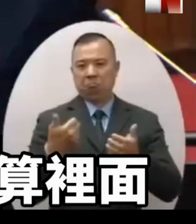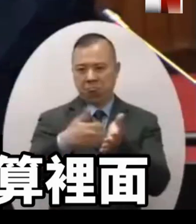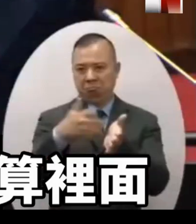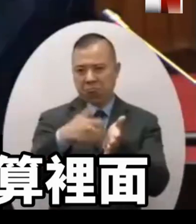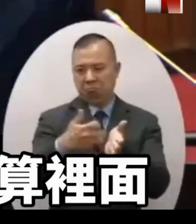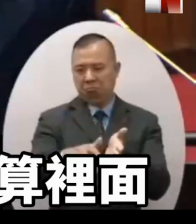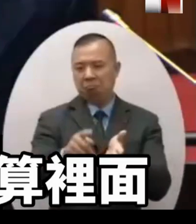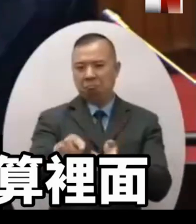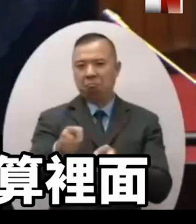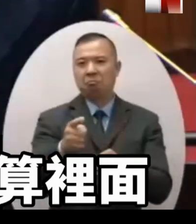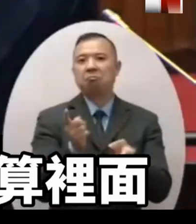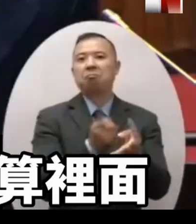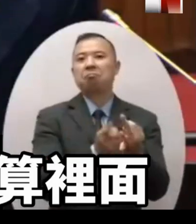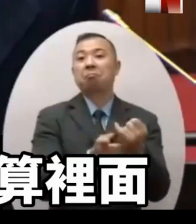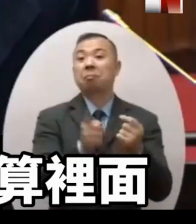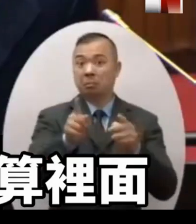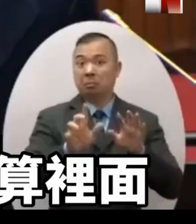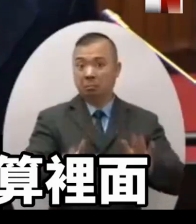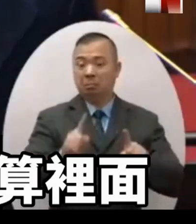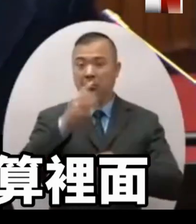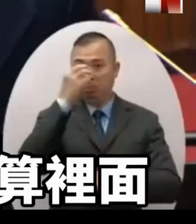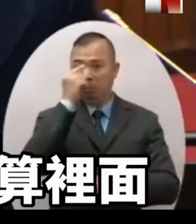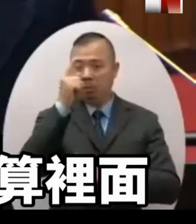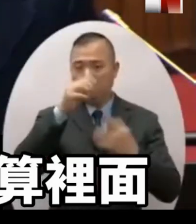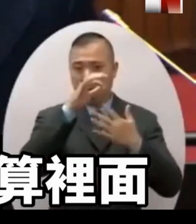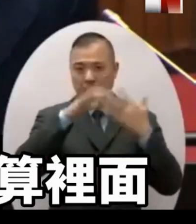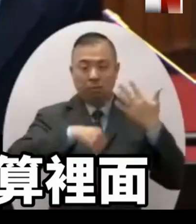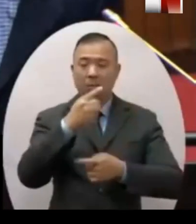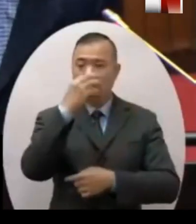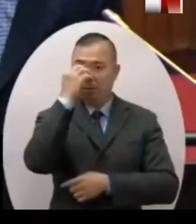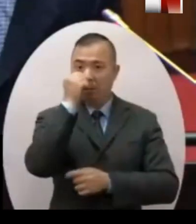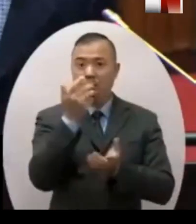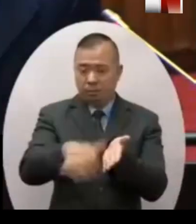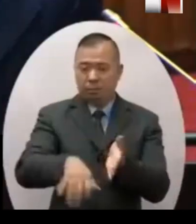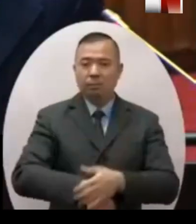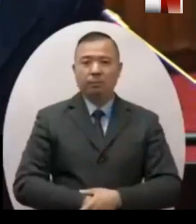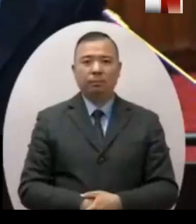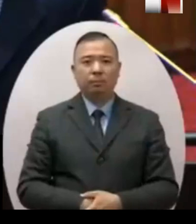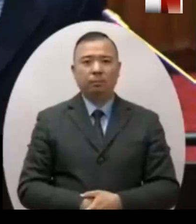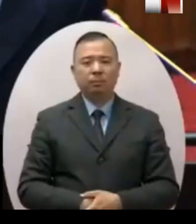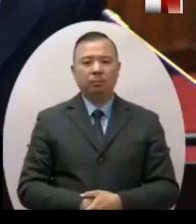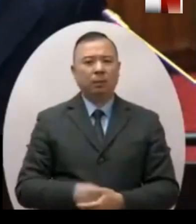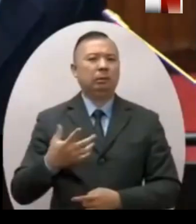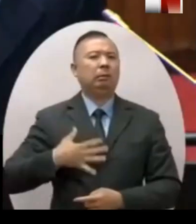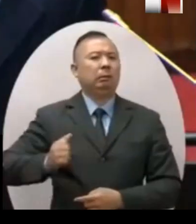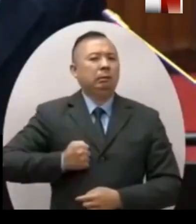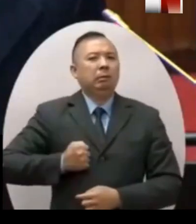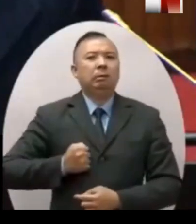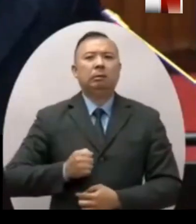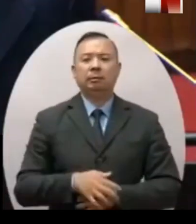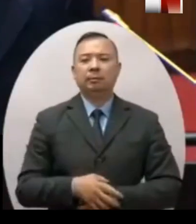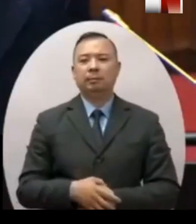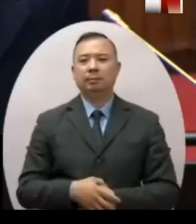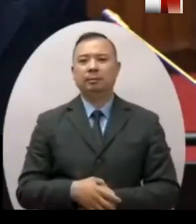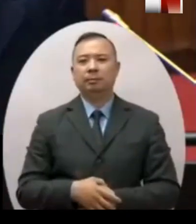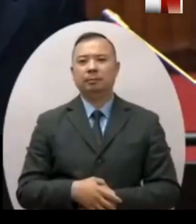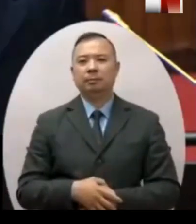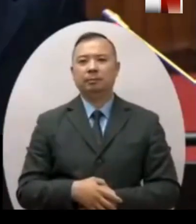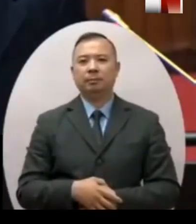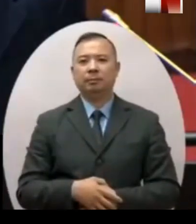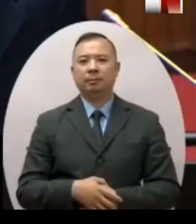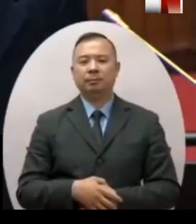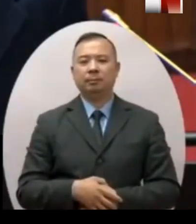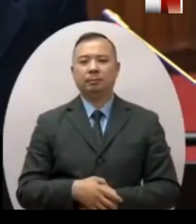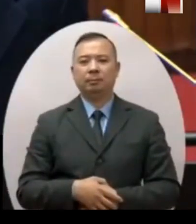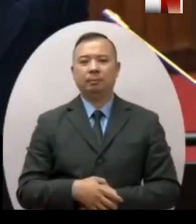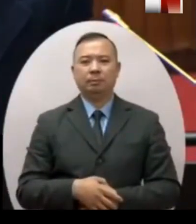这一次你的特别条例的特别预算里面，老实讲，大家都很清楚，真的绑桩的